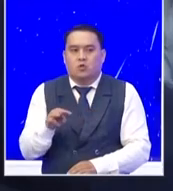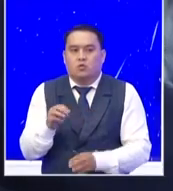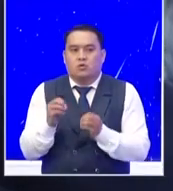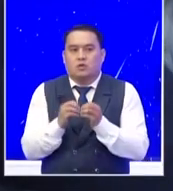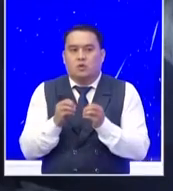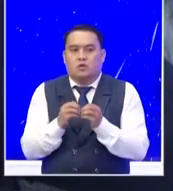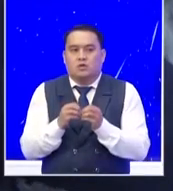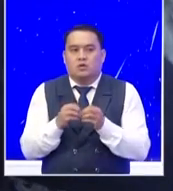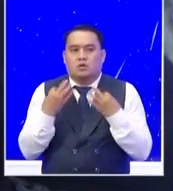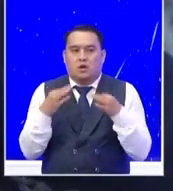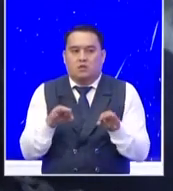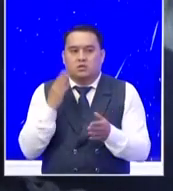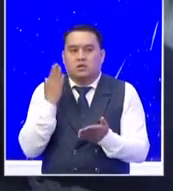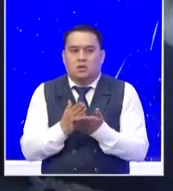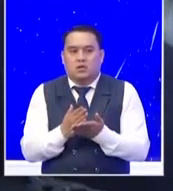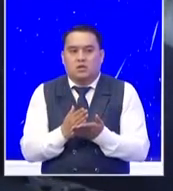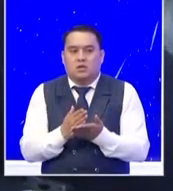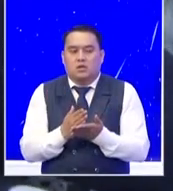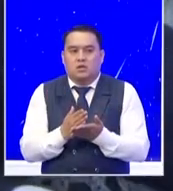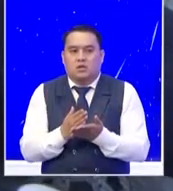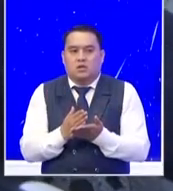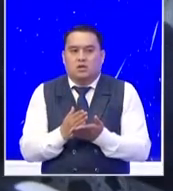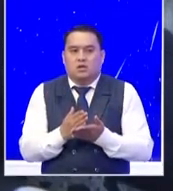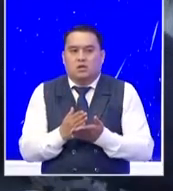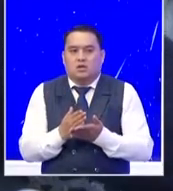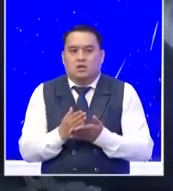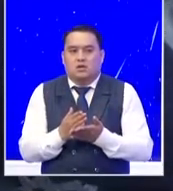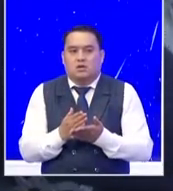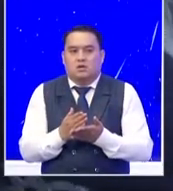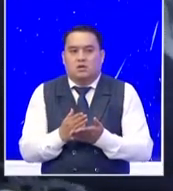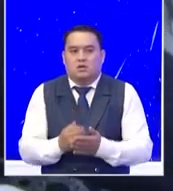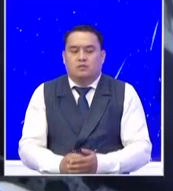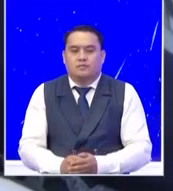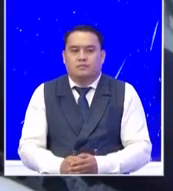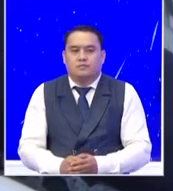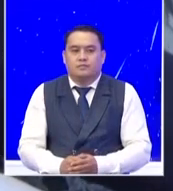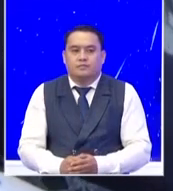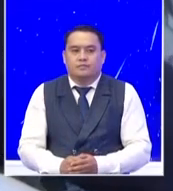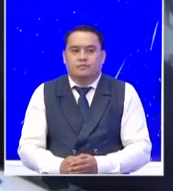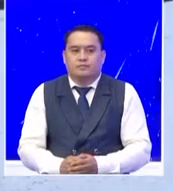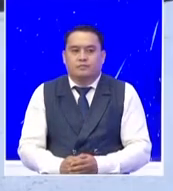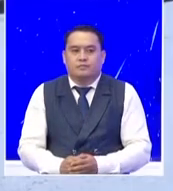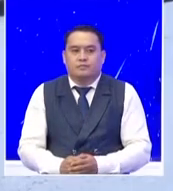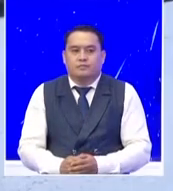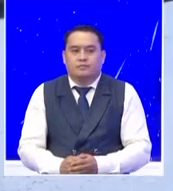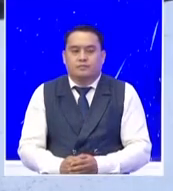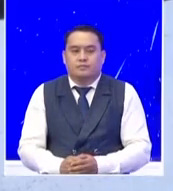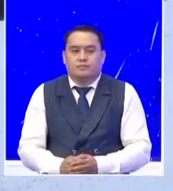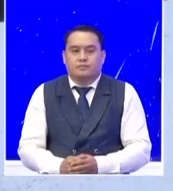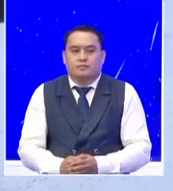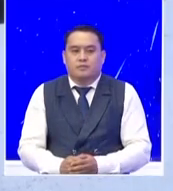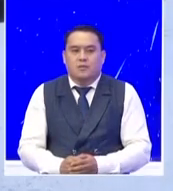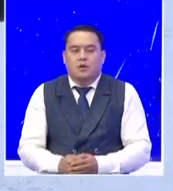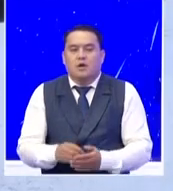10. У вас есть пропуск, да, получается? У меня есть явка, да, к онкологу. Да, направление. Төтенше жағдай